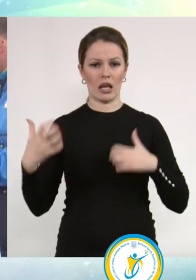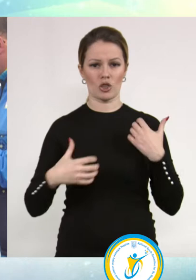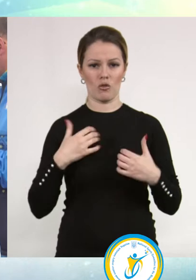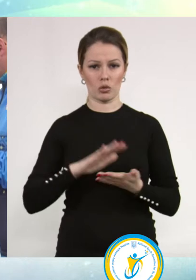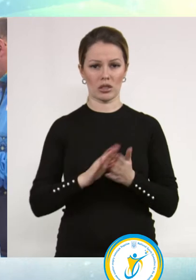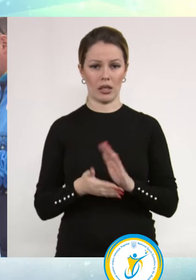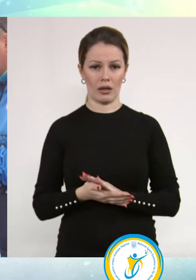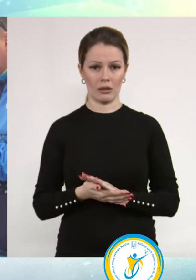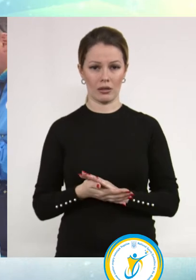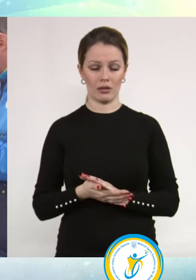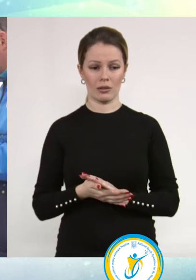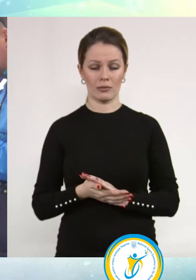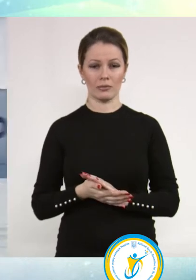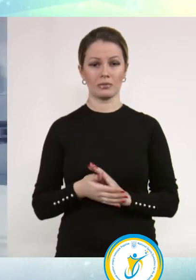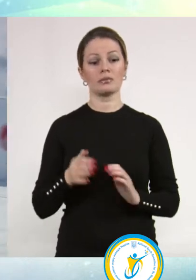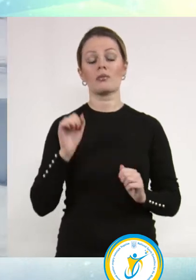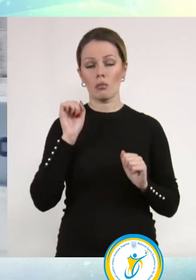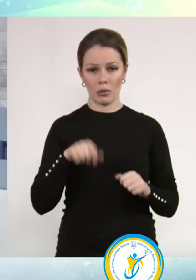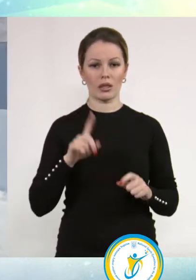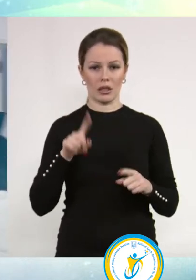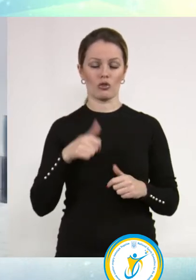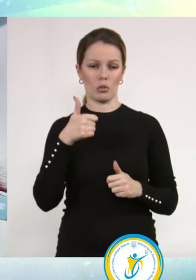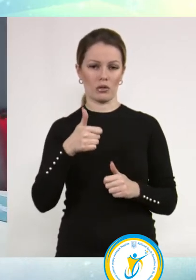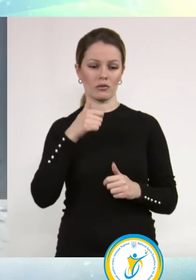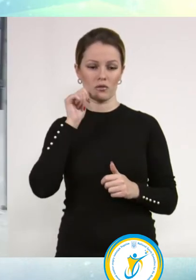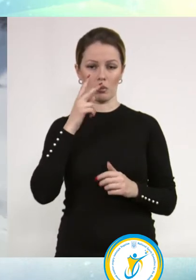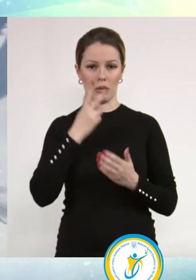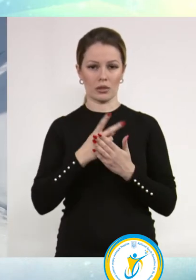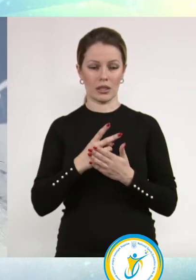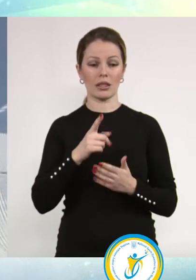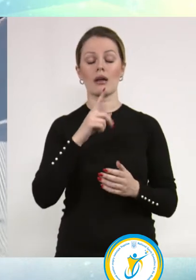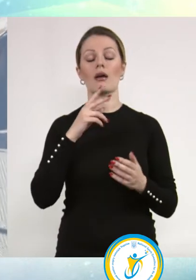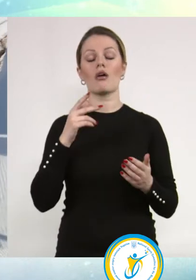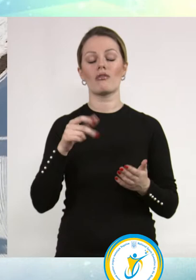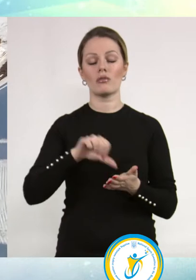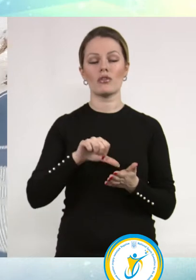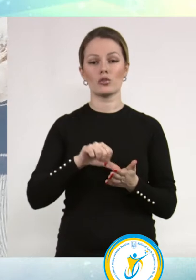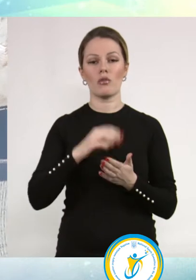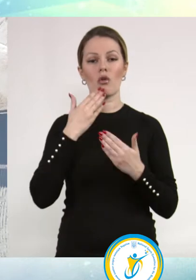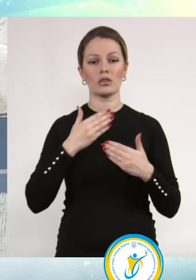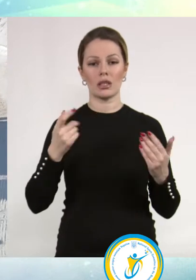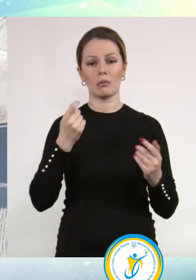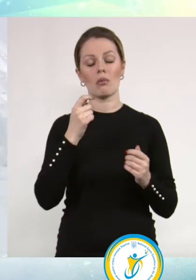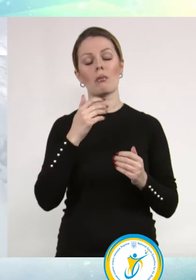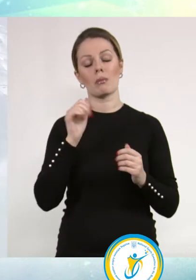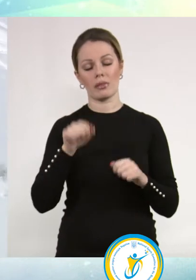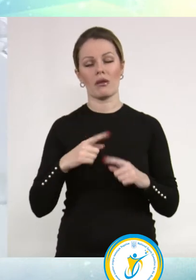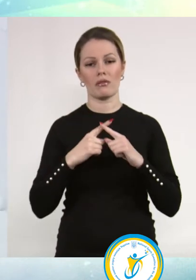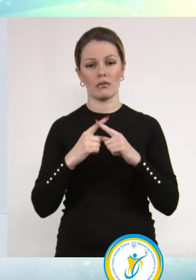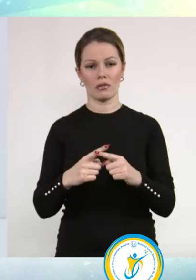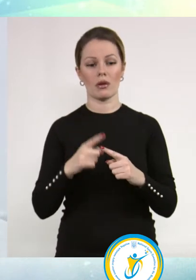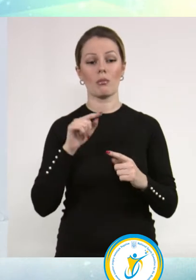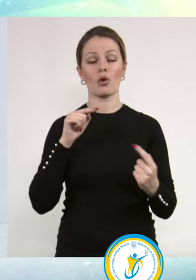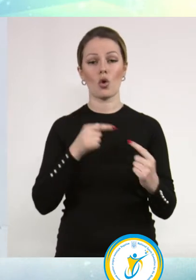стані. І, в принципі, вчора міг також показати. Яровий стартував останнім. Це дало йому невеличку перевагу. Максим знав